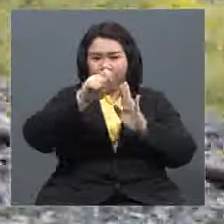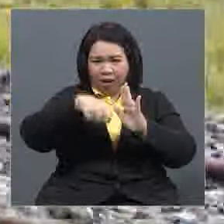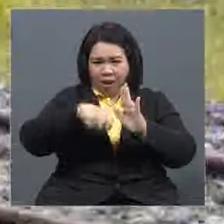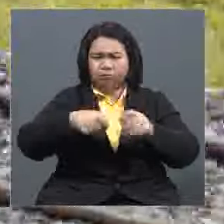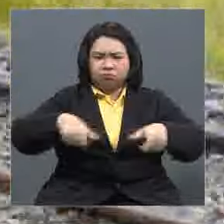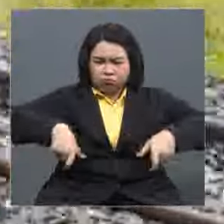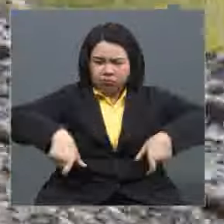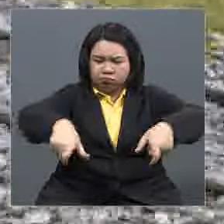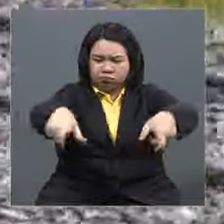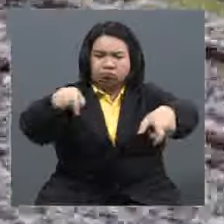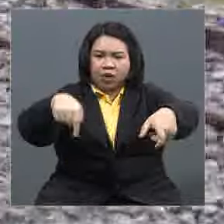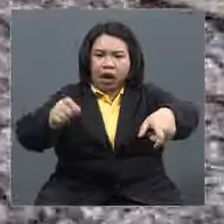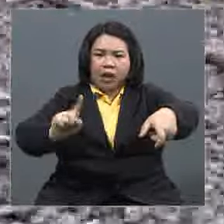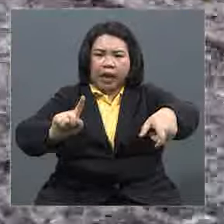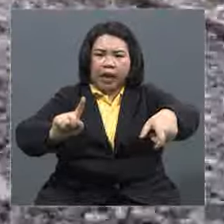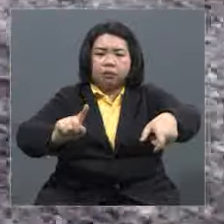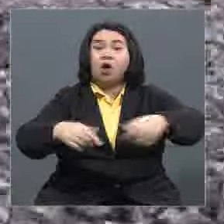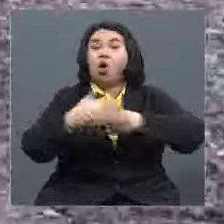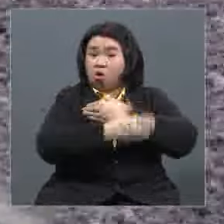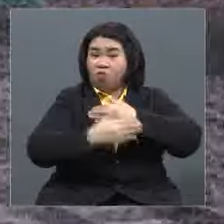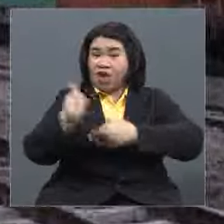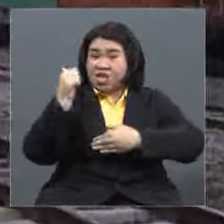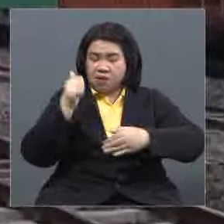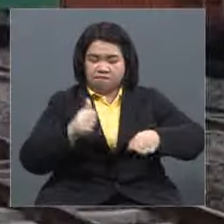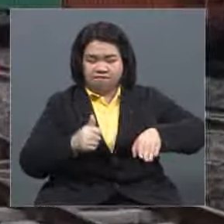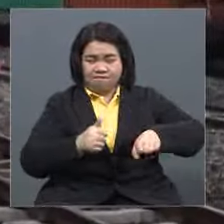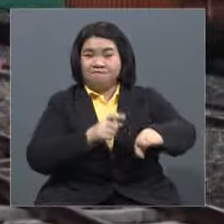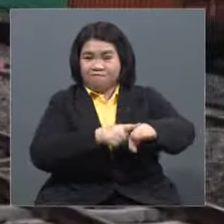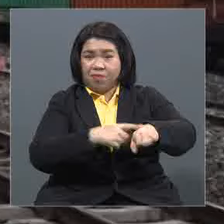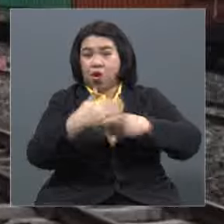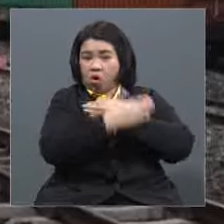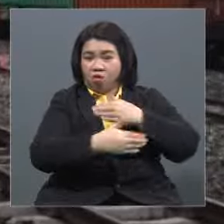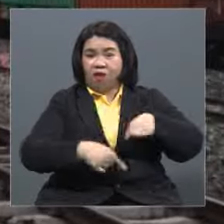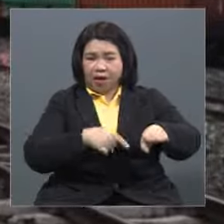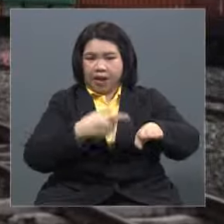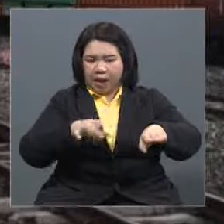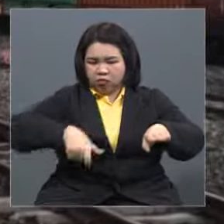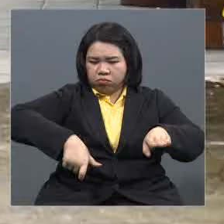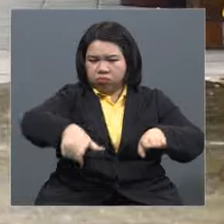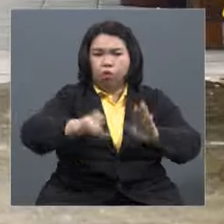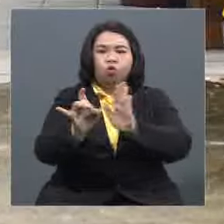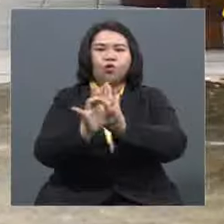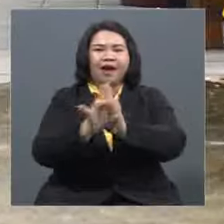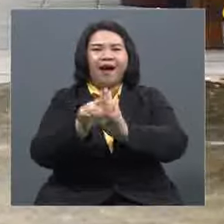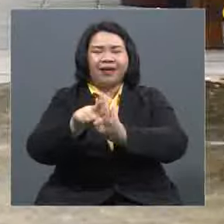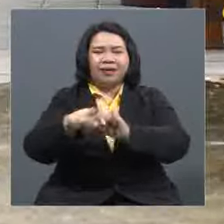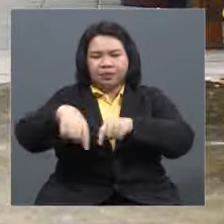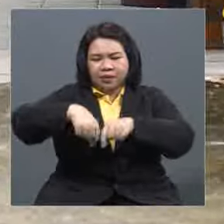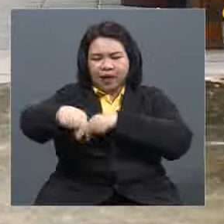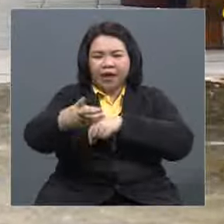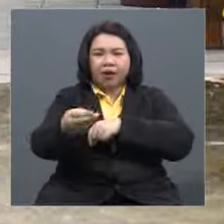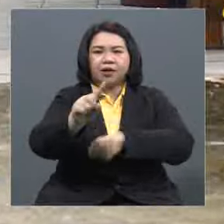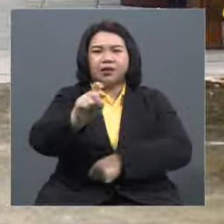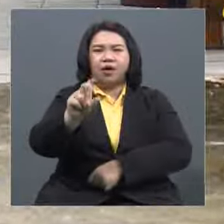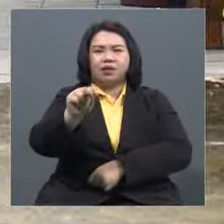เส้นทางสร้างใหม่ขนานไปกับทางรถไฟเดิมจนสิ้นสุดโครงการที่ชุมทางถนนจีระระยะทางรวม